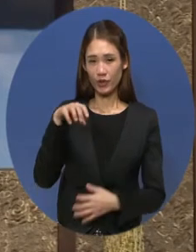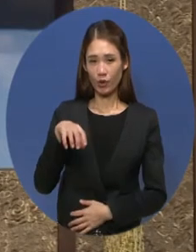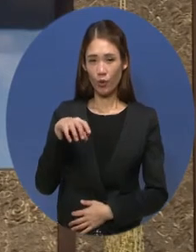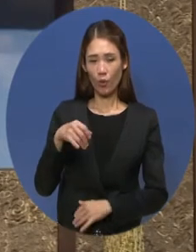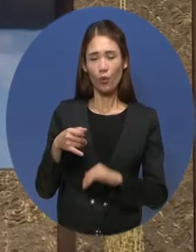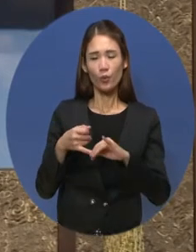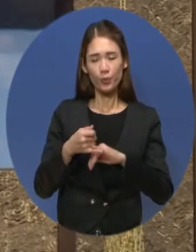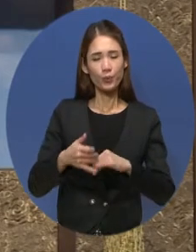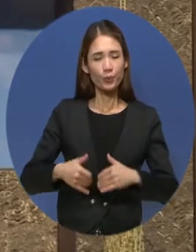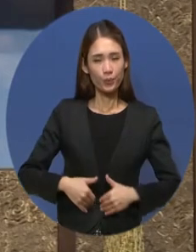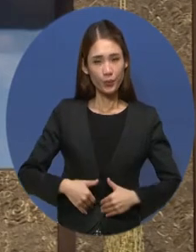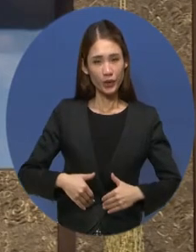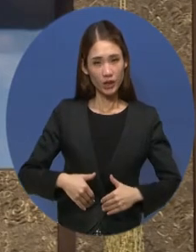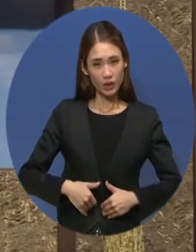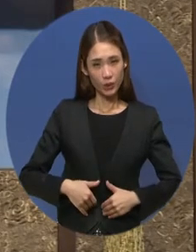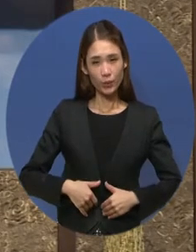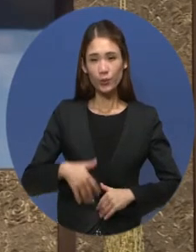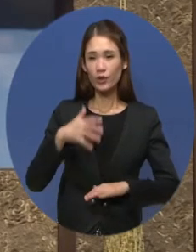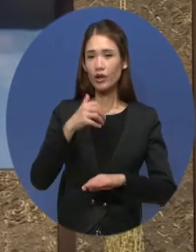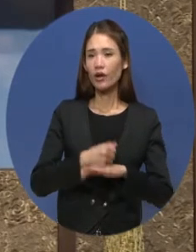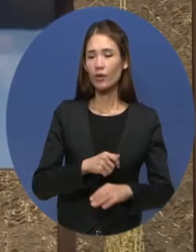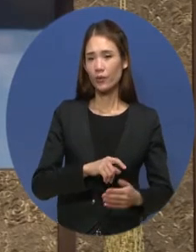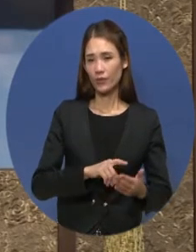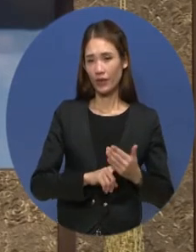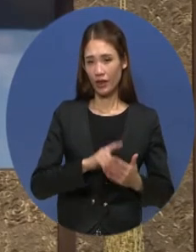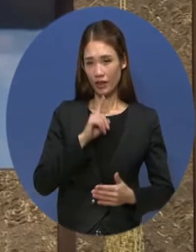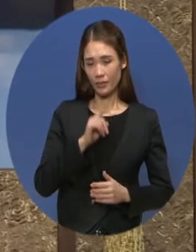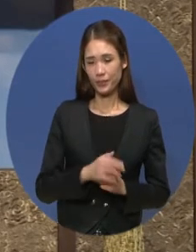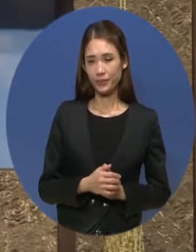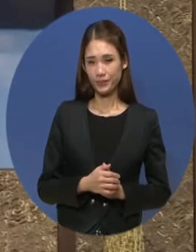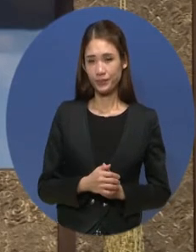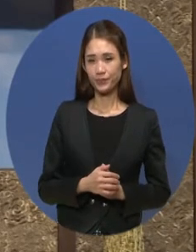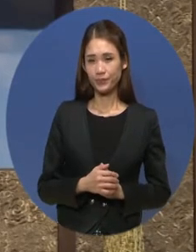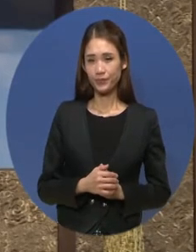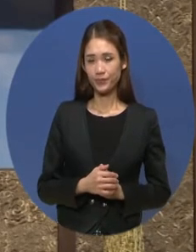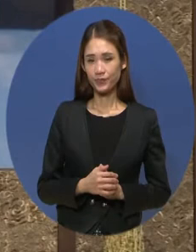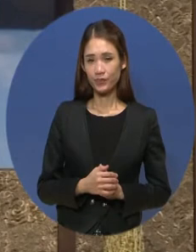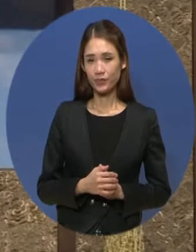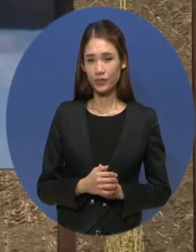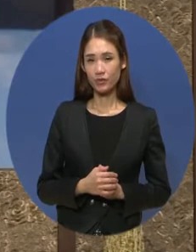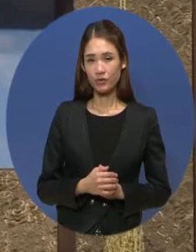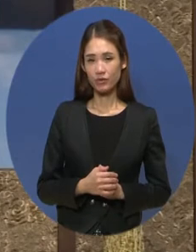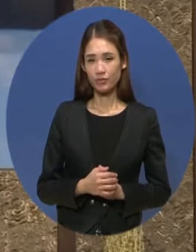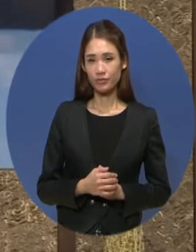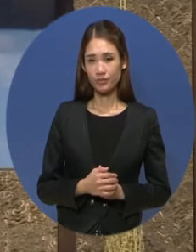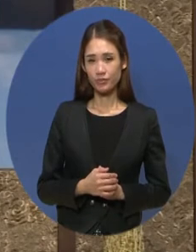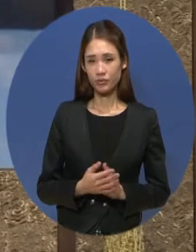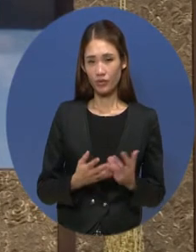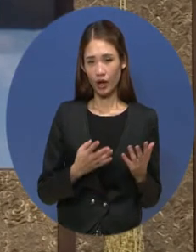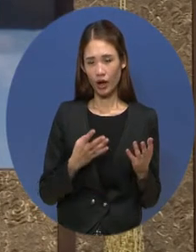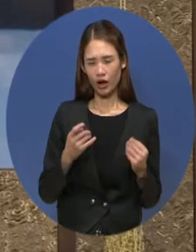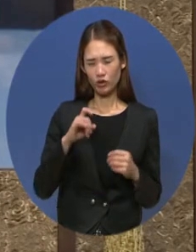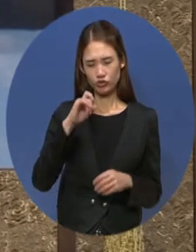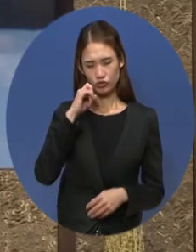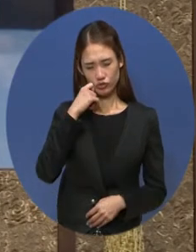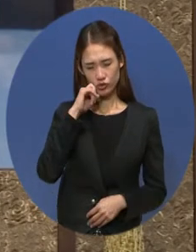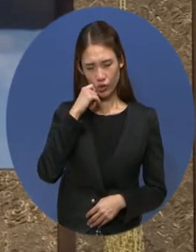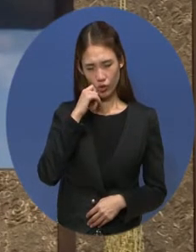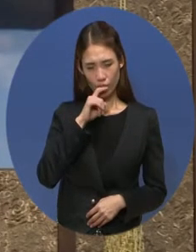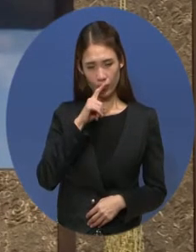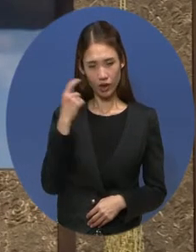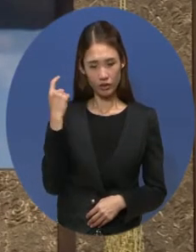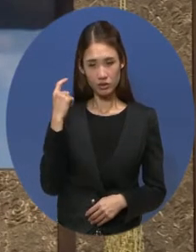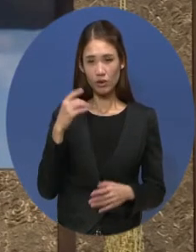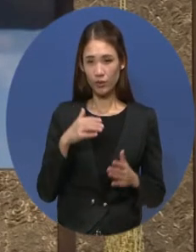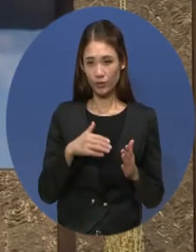필요하다 나는게 이제 결론에 도달을 하게 되었죠 그래서 어 많은 어려움이 있었다 고 저도 들었습니다